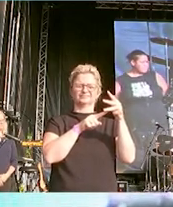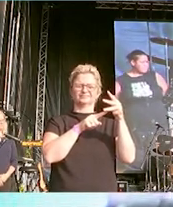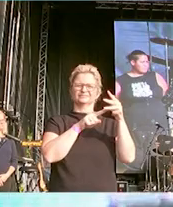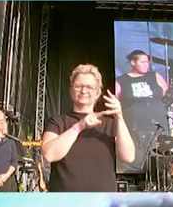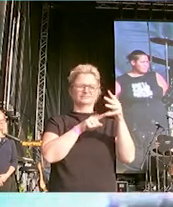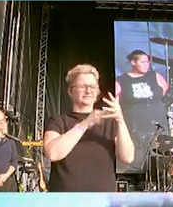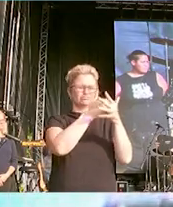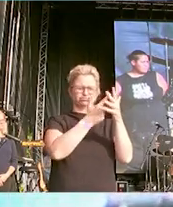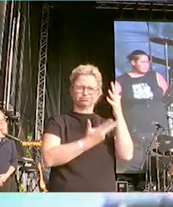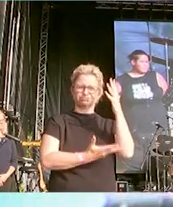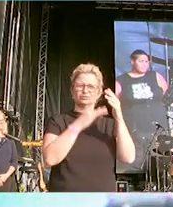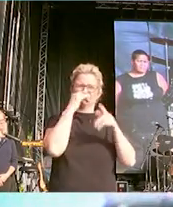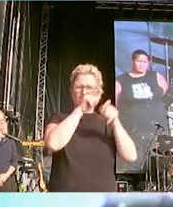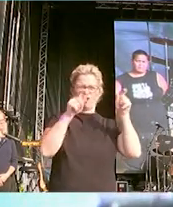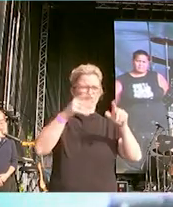Kiesewetter.